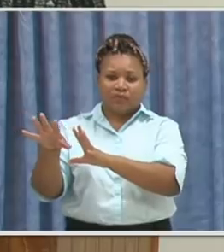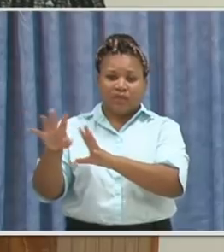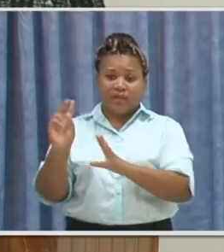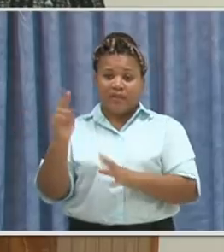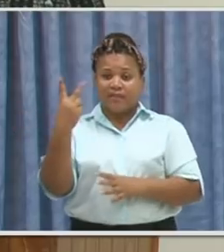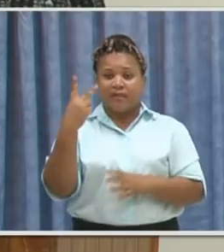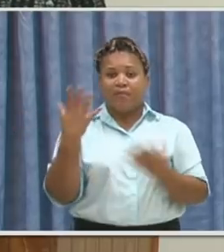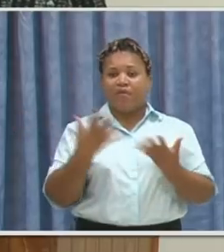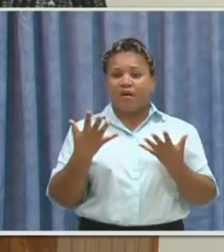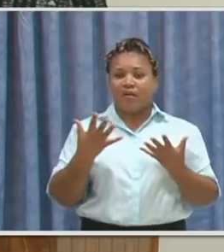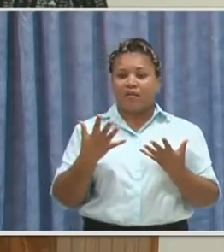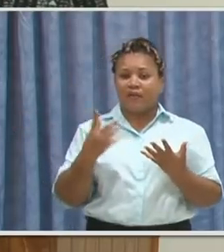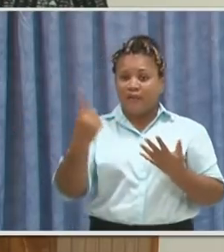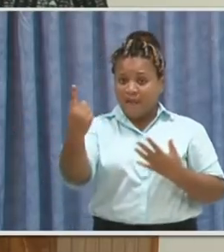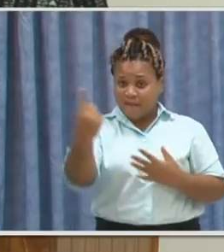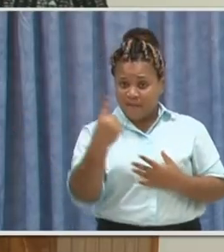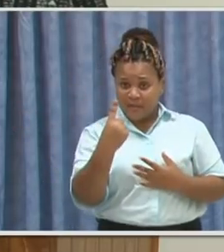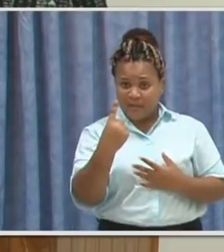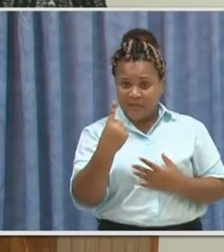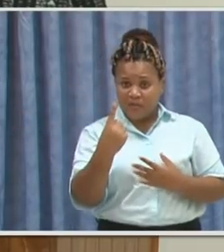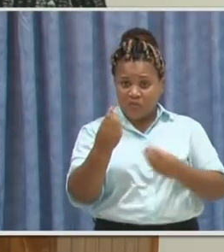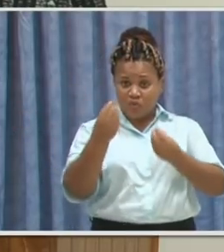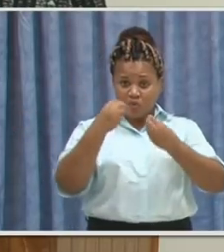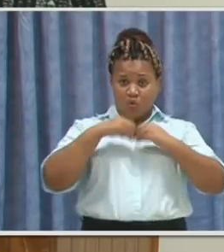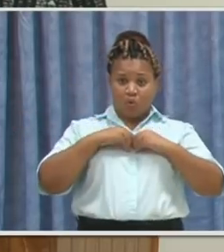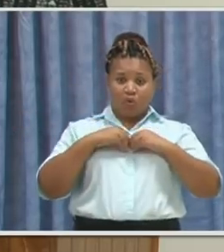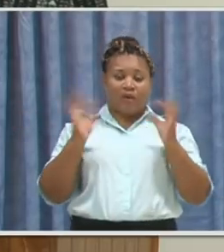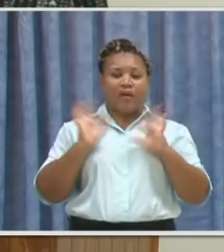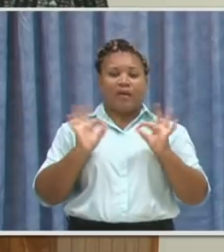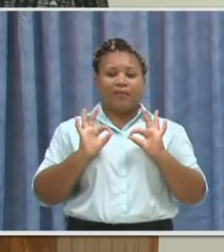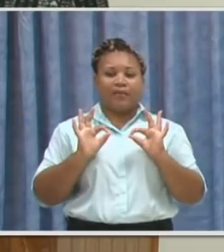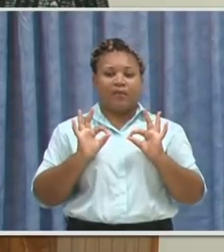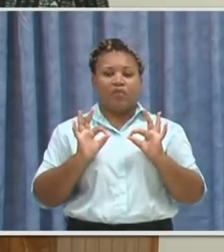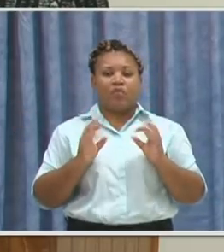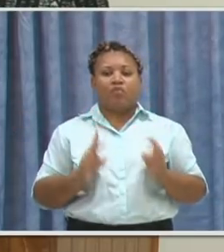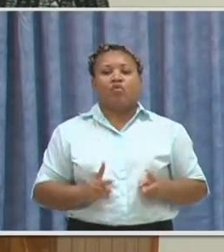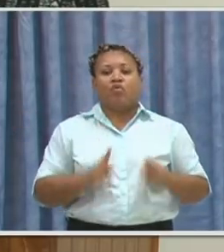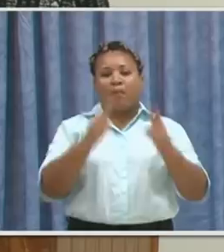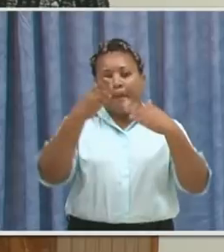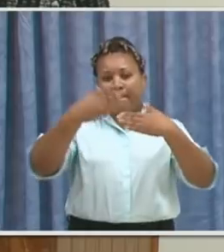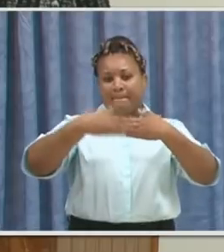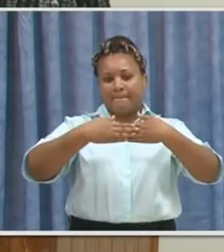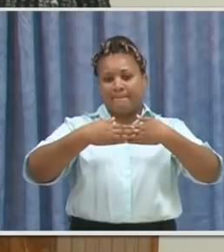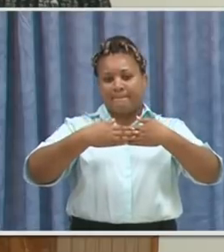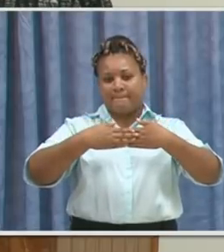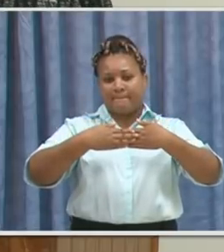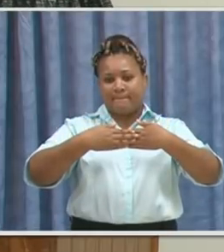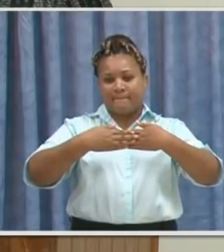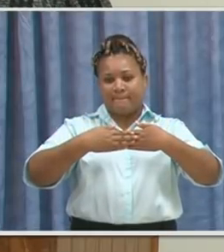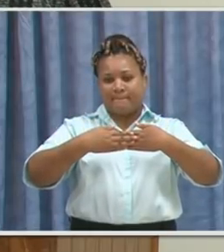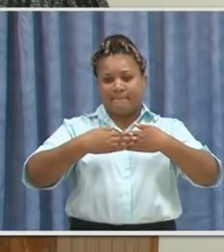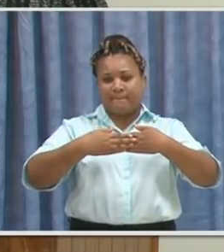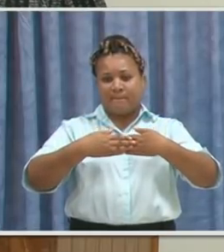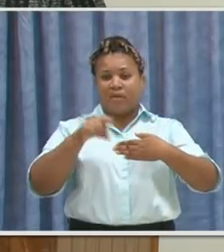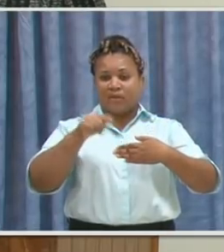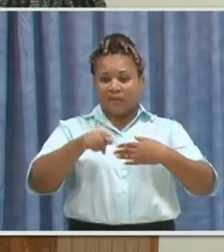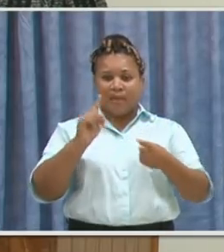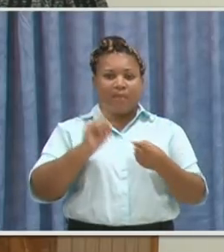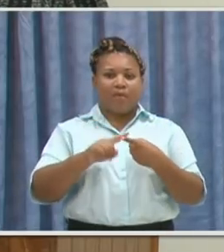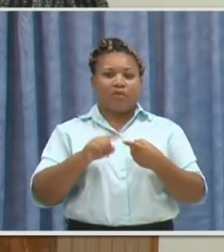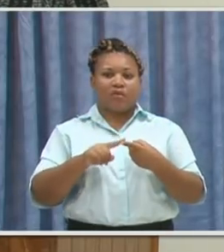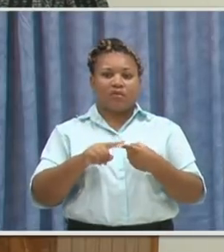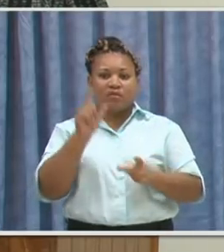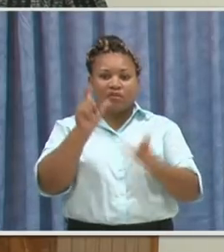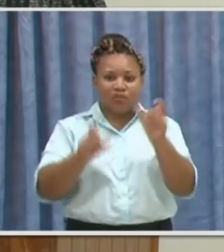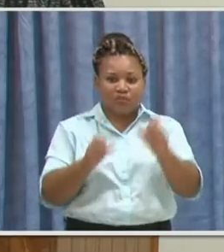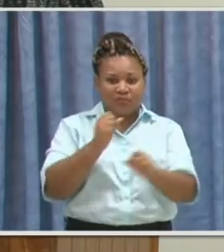il manquait d'un triage. Et moi, quoi, il est important pour nos staff, il est important pour le public. Si nos